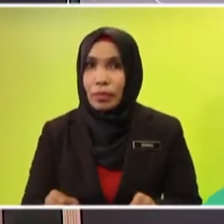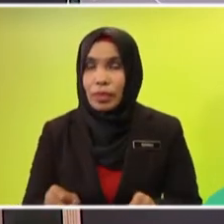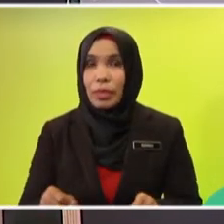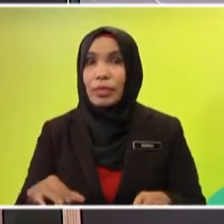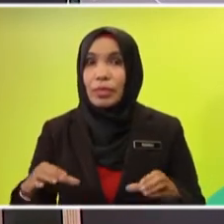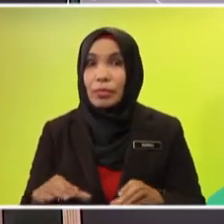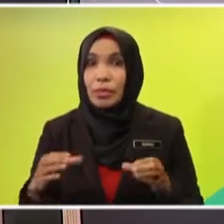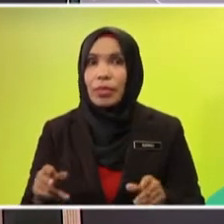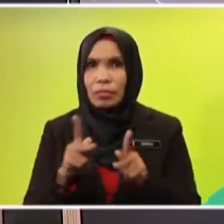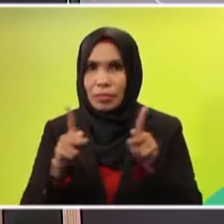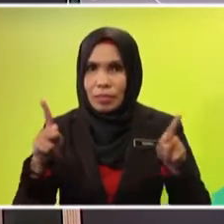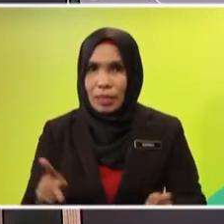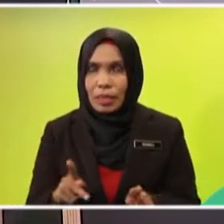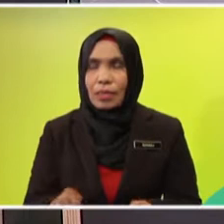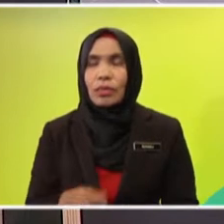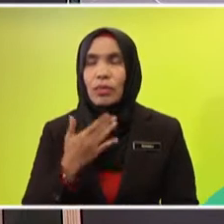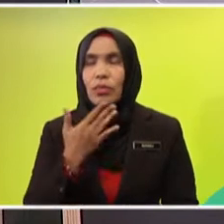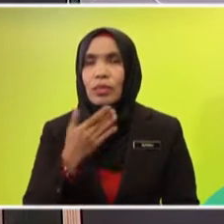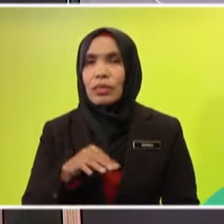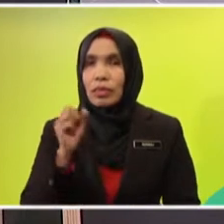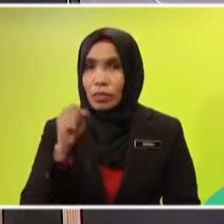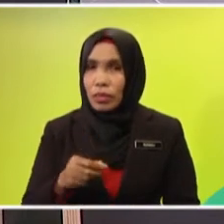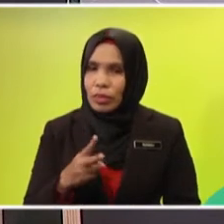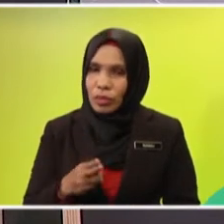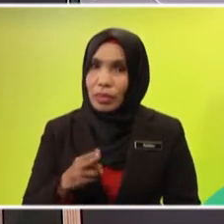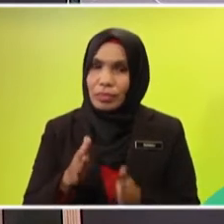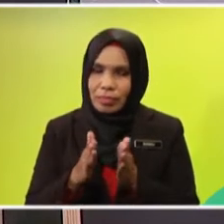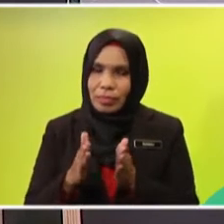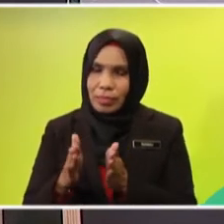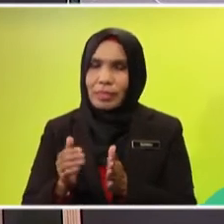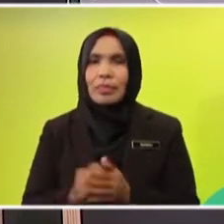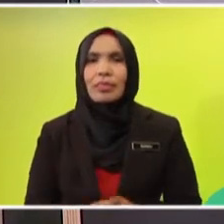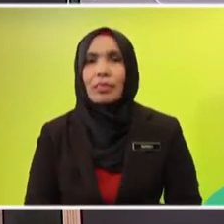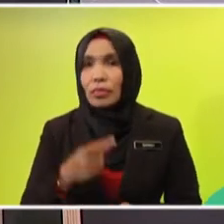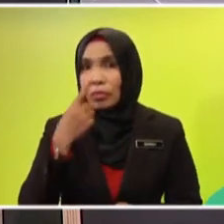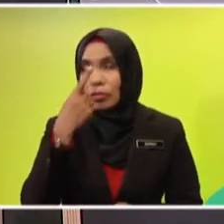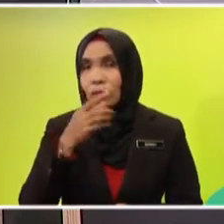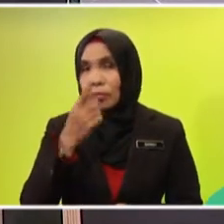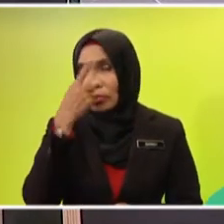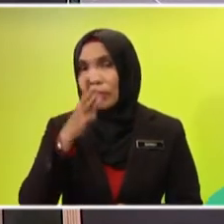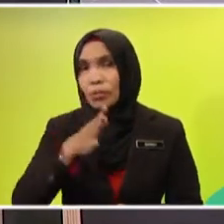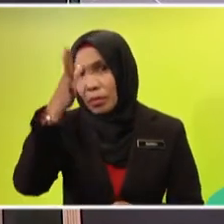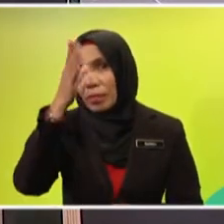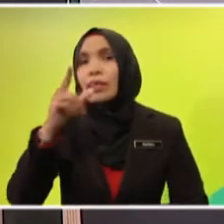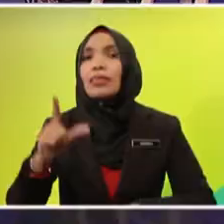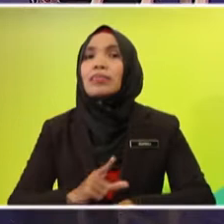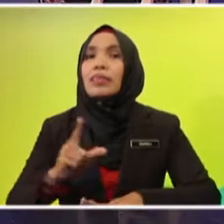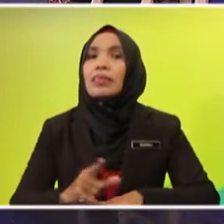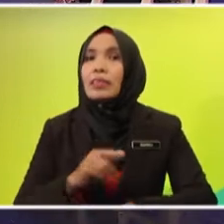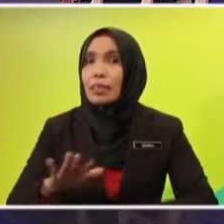potong kecil-kecil dan Ibu Bapak Boleh bantu untuk Tuliskan untuk melatih anak-anak di rumah